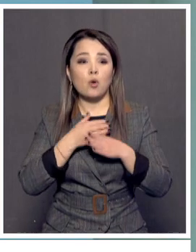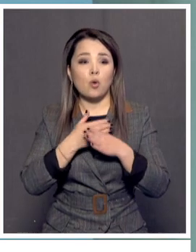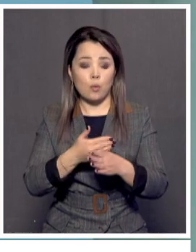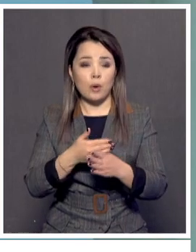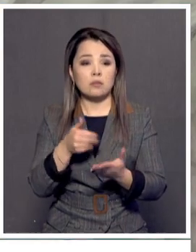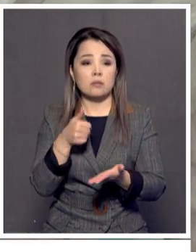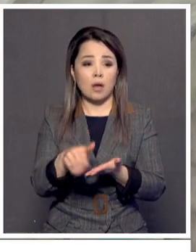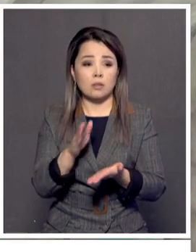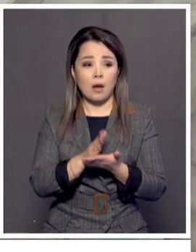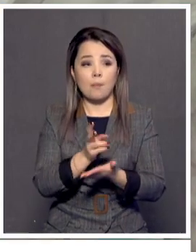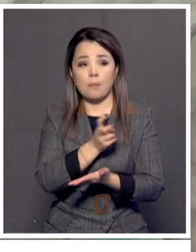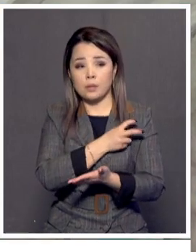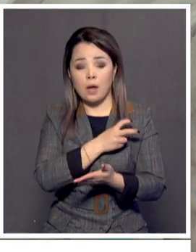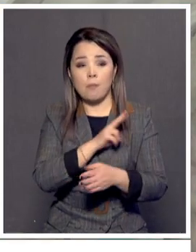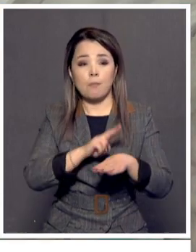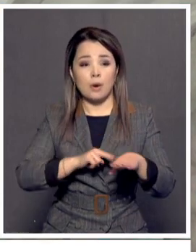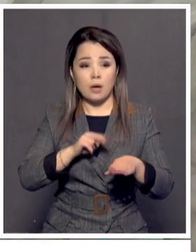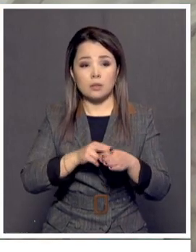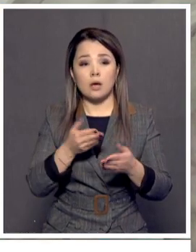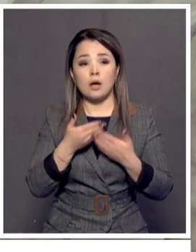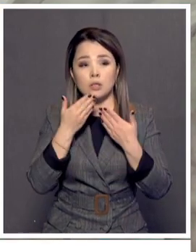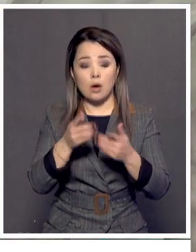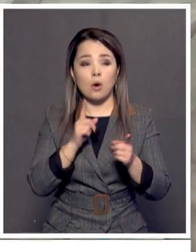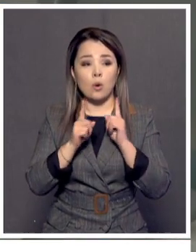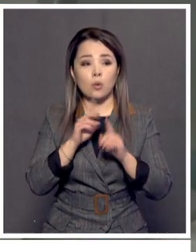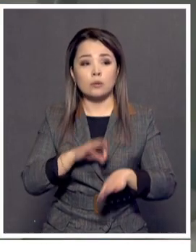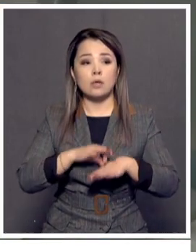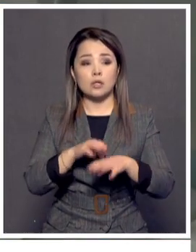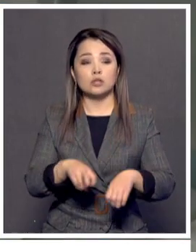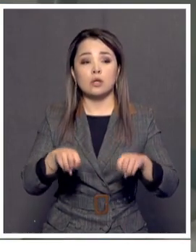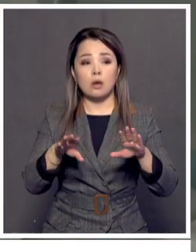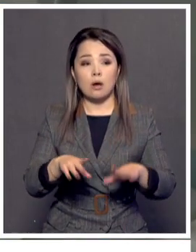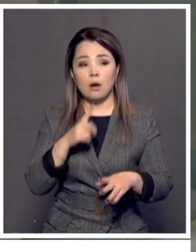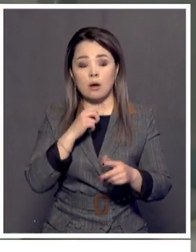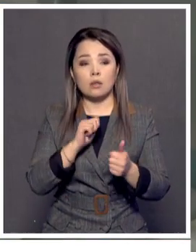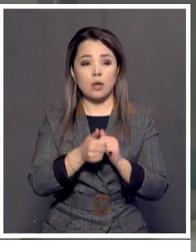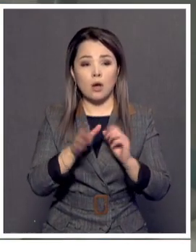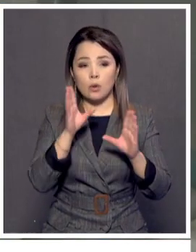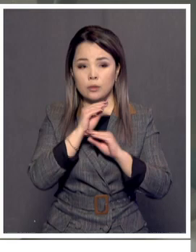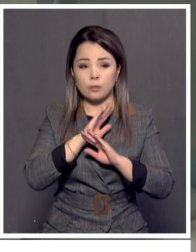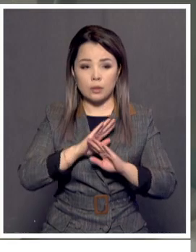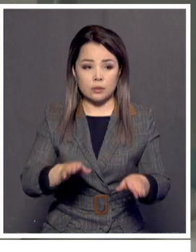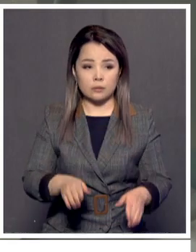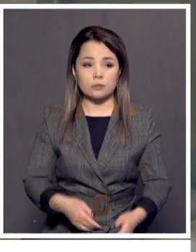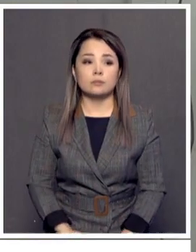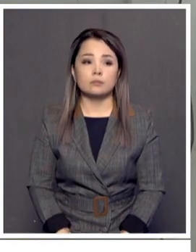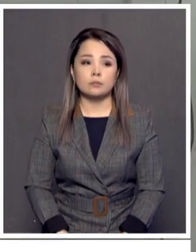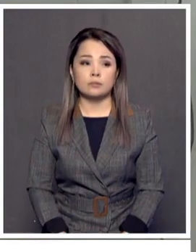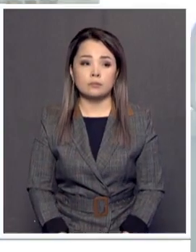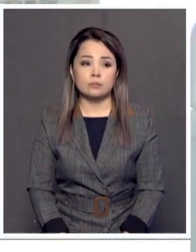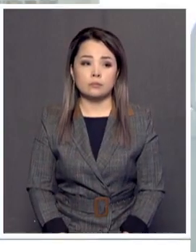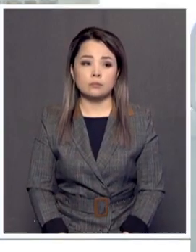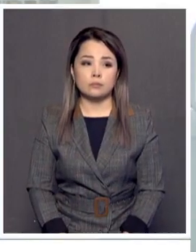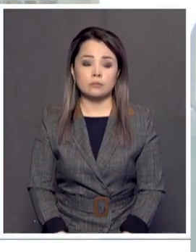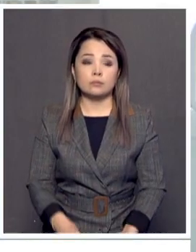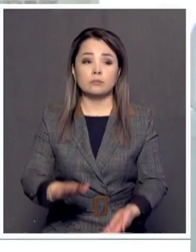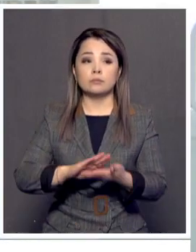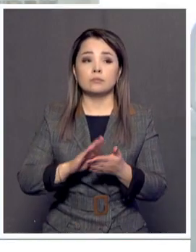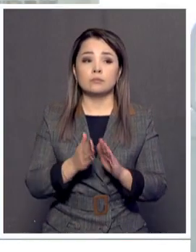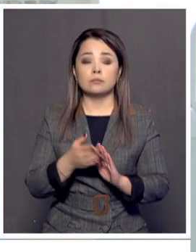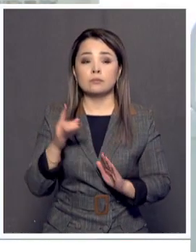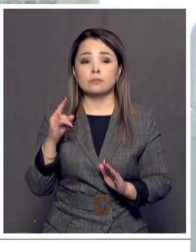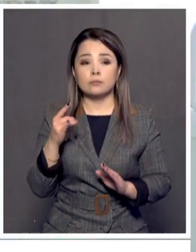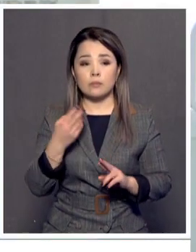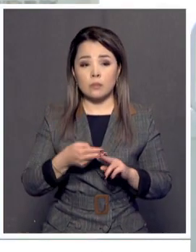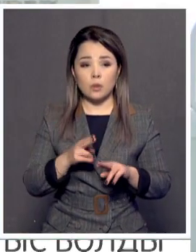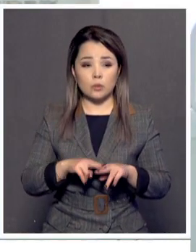бас тартқан. Дәрігерлер полицияға жүгініп, консилиум өткізді, бірақ қан алмастырып үлгермеді. Состояние ребенка.